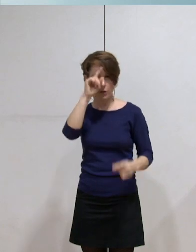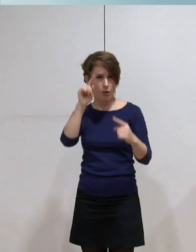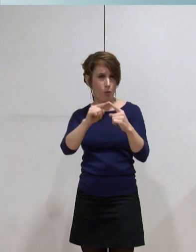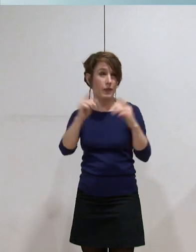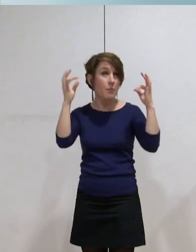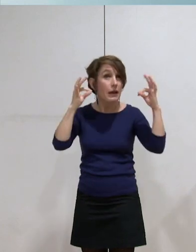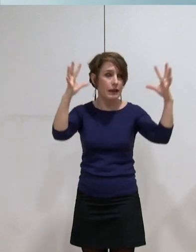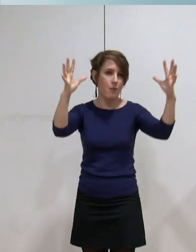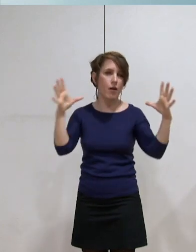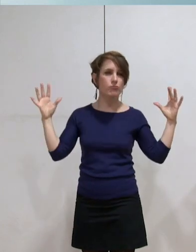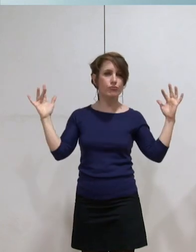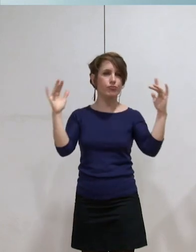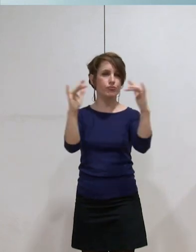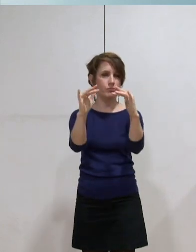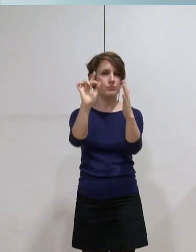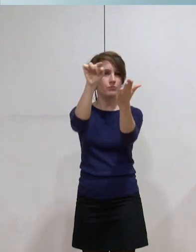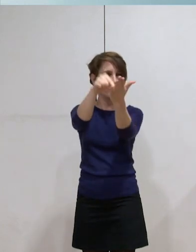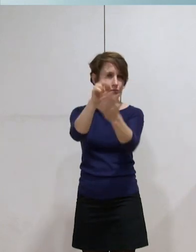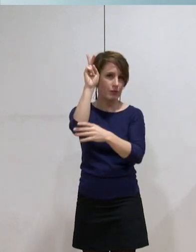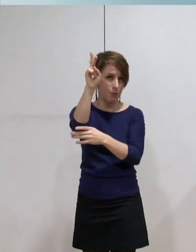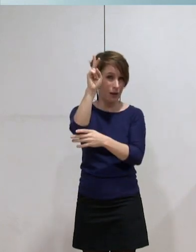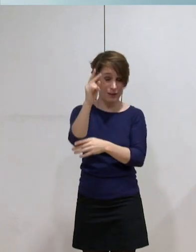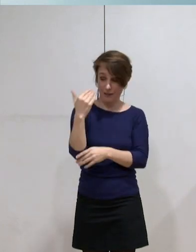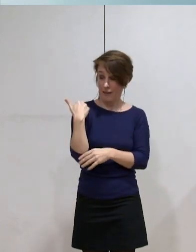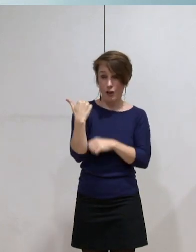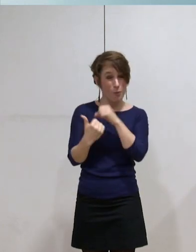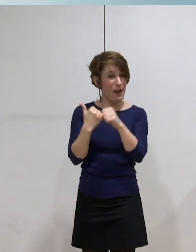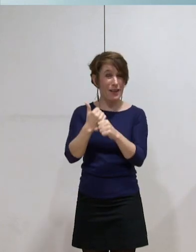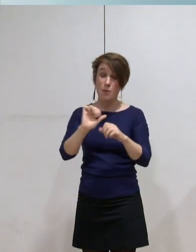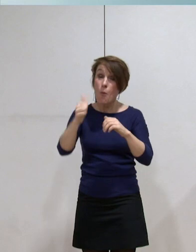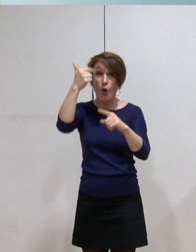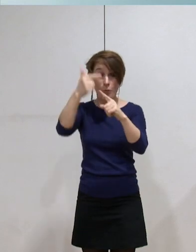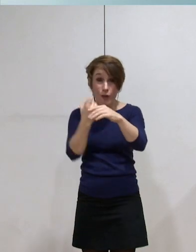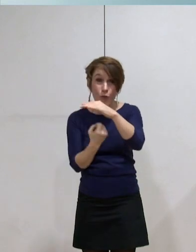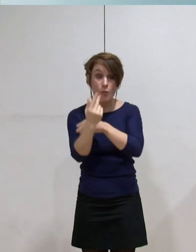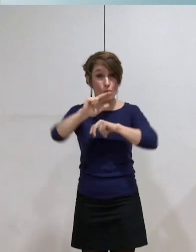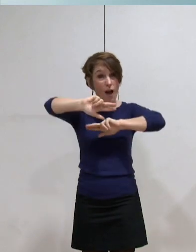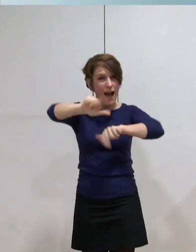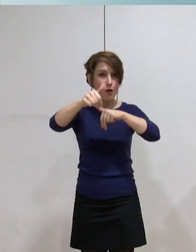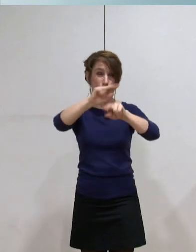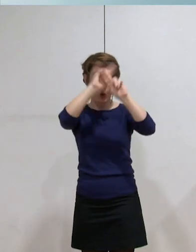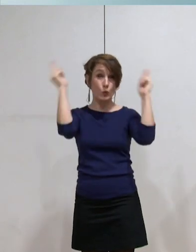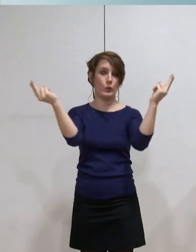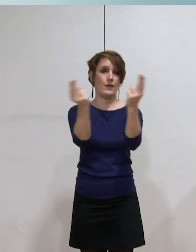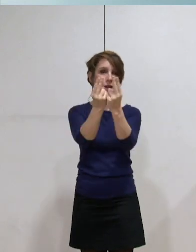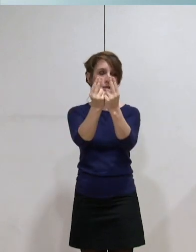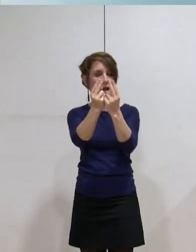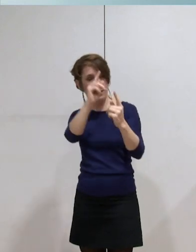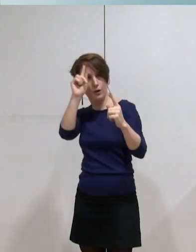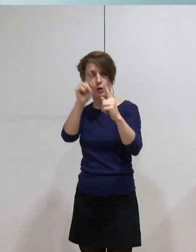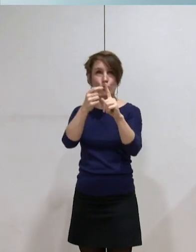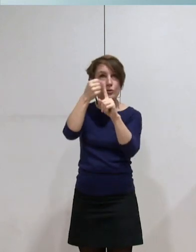Paris l'année du premier accord universel un peu majeur de lutte contre